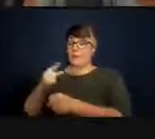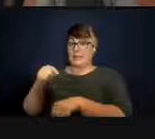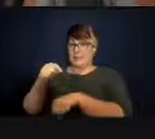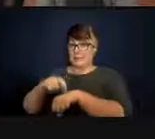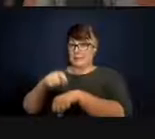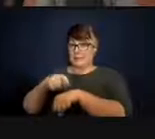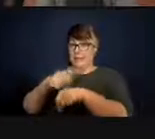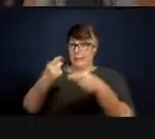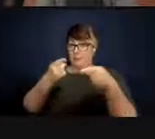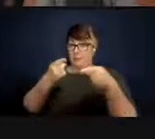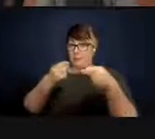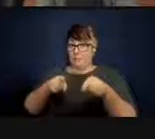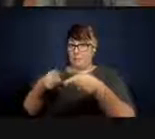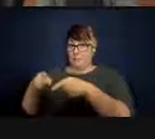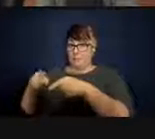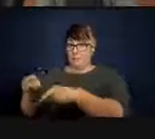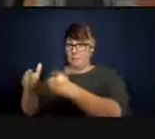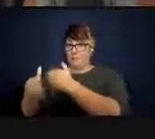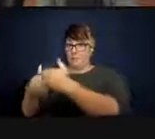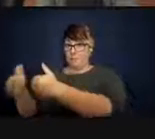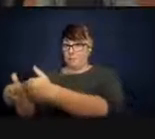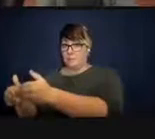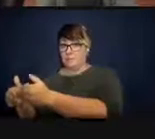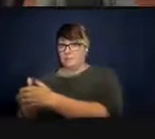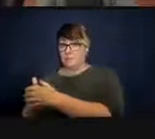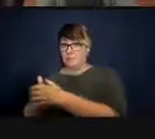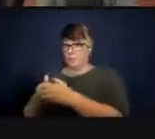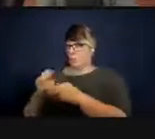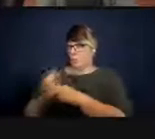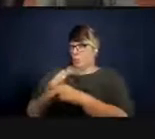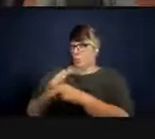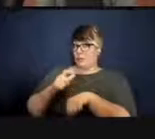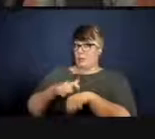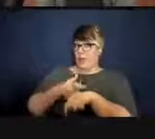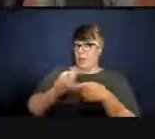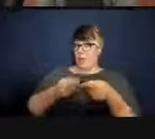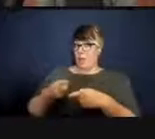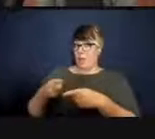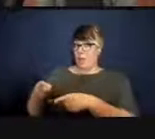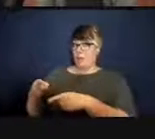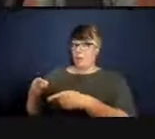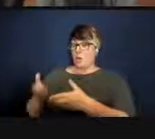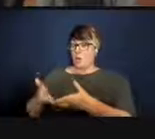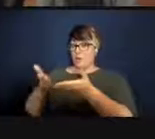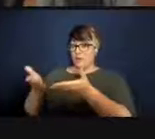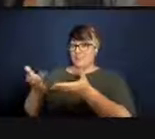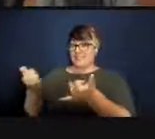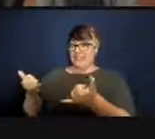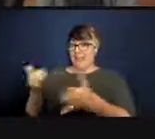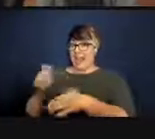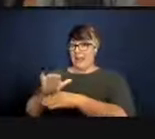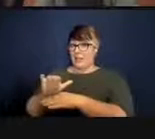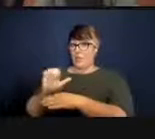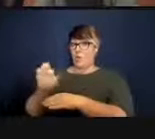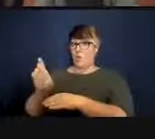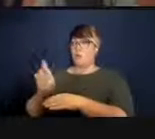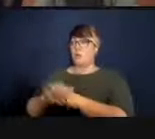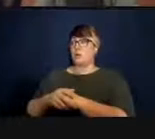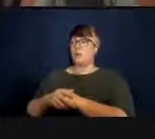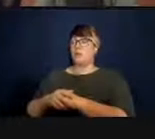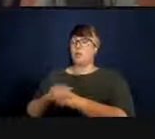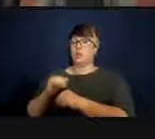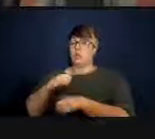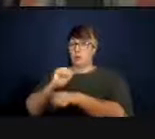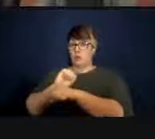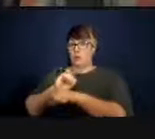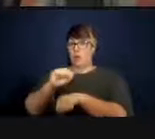أنتم وعدتم طبعا بتنفيذ هذه الأشياء في وقت محدد،